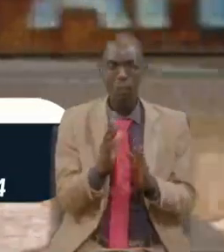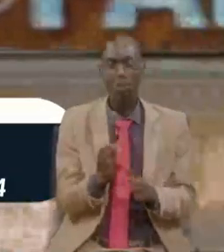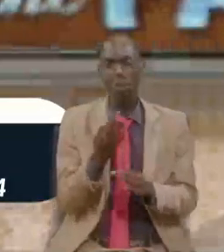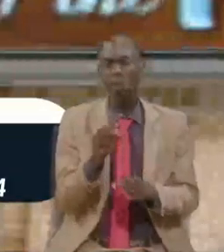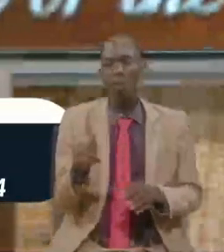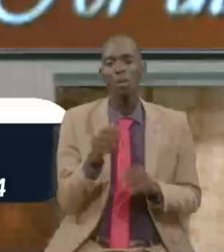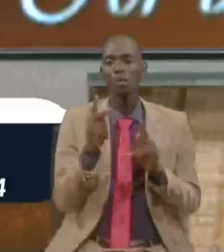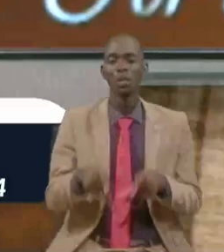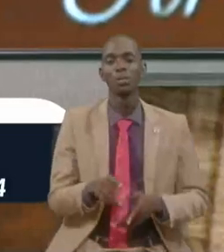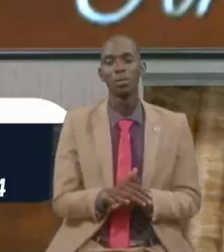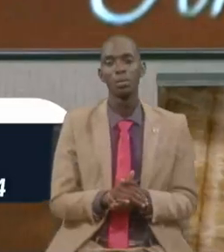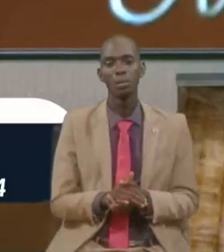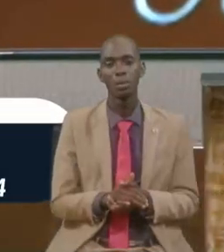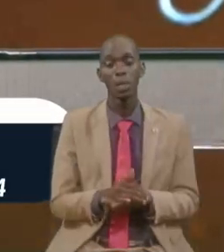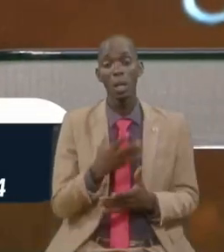de personne.